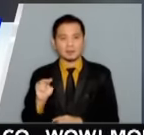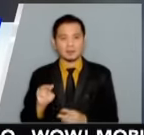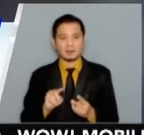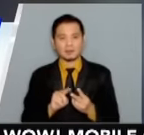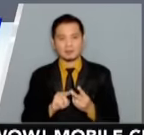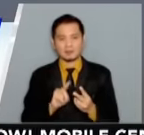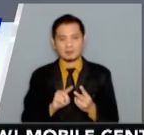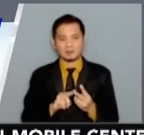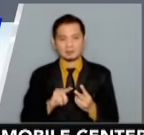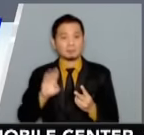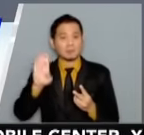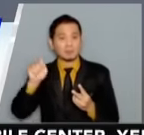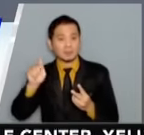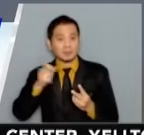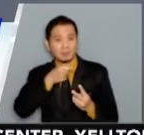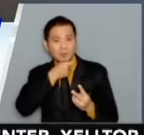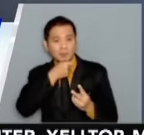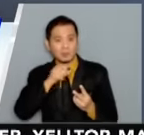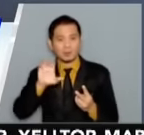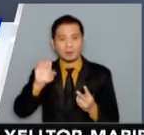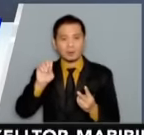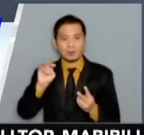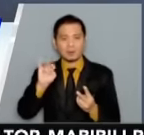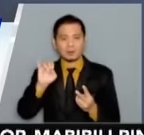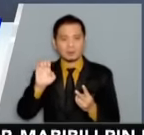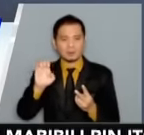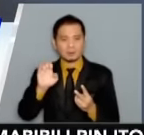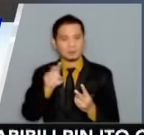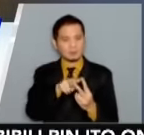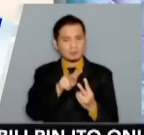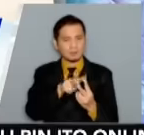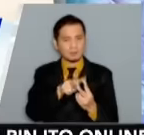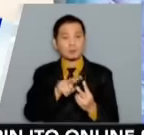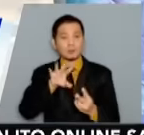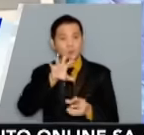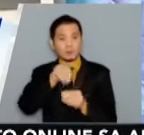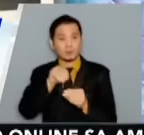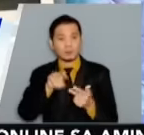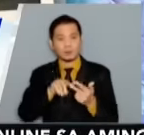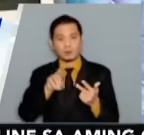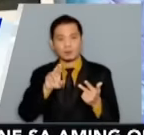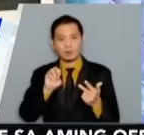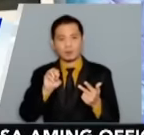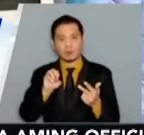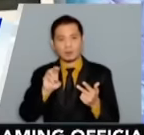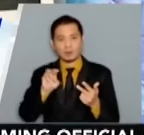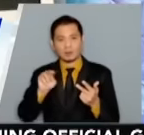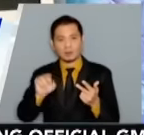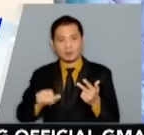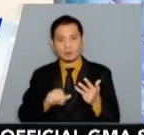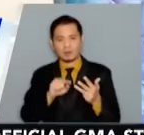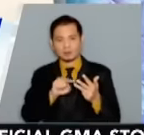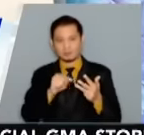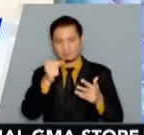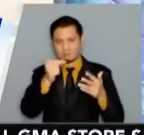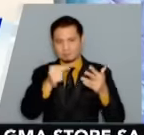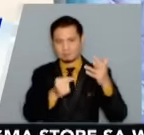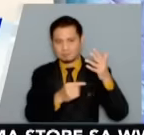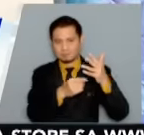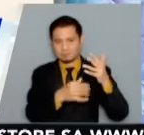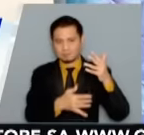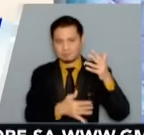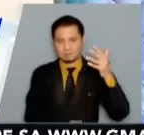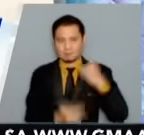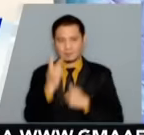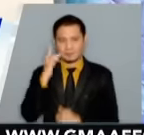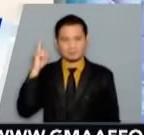Anchor Connie Season. Makakasama nila si Rowena Salvacion, Orly Trinidad, Lala Roque at Weng de la Peña.